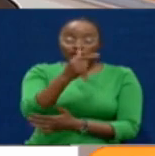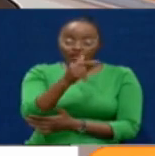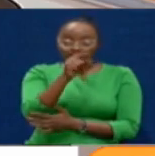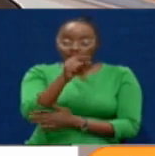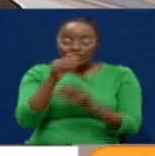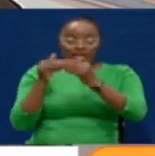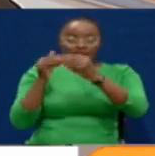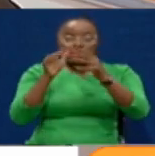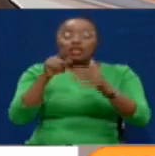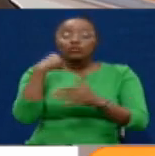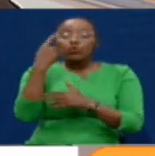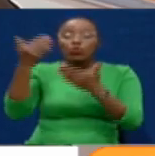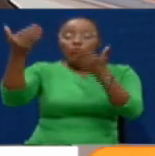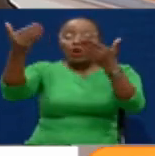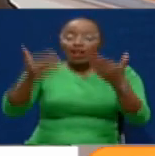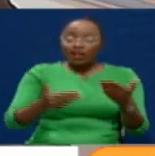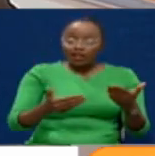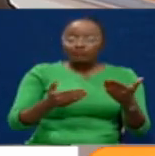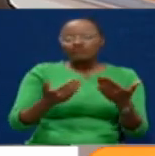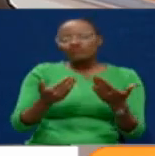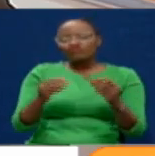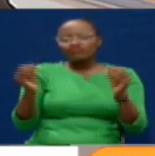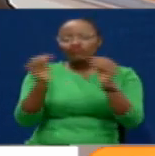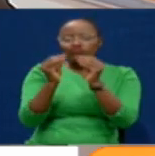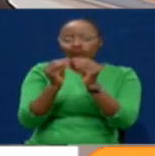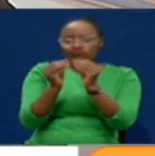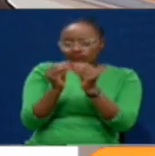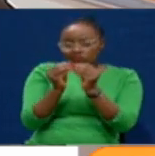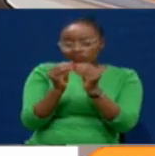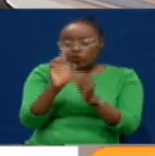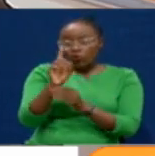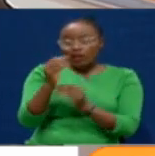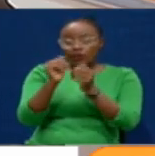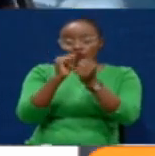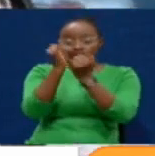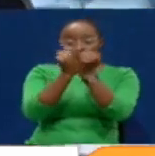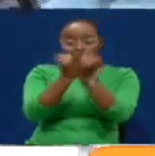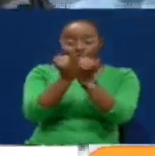hao waliwakaribisha kuhudhuria mkutano huo wa siku ya Jumamosi.